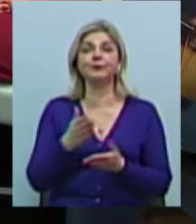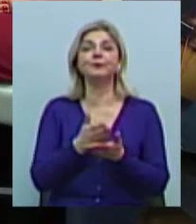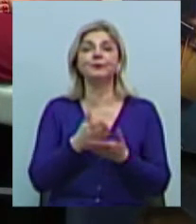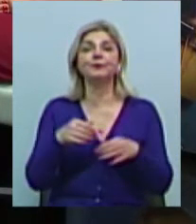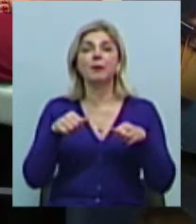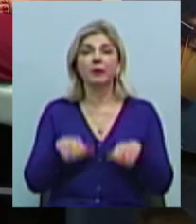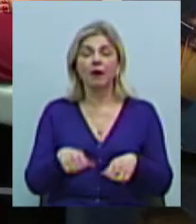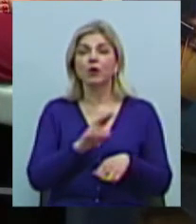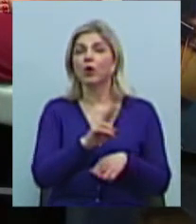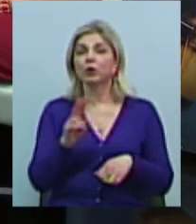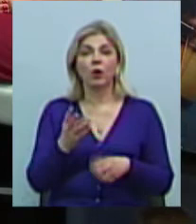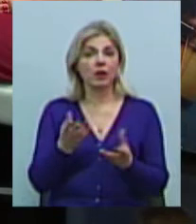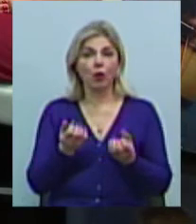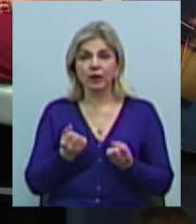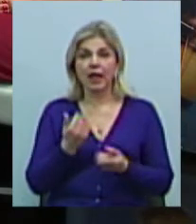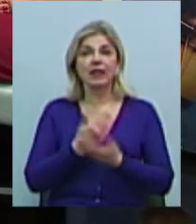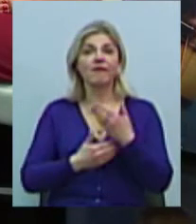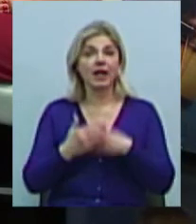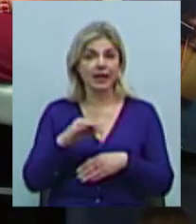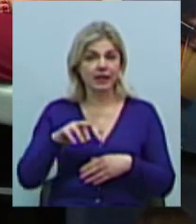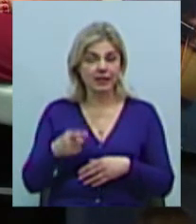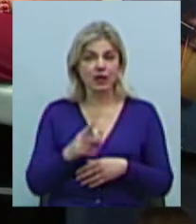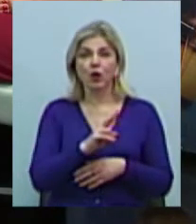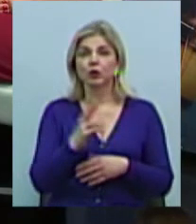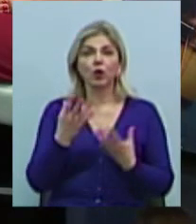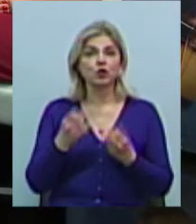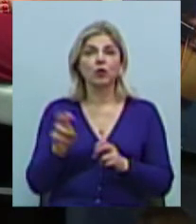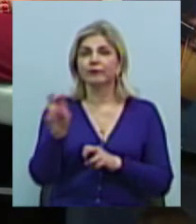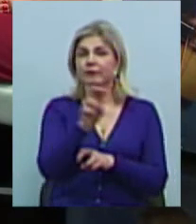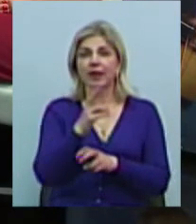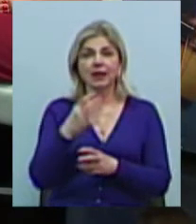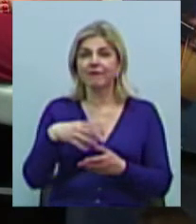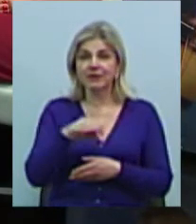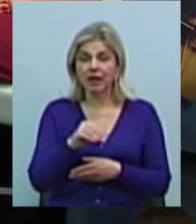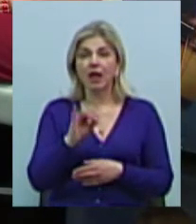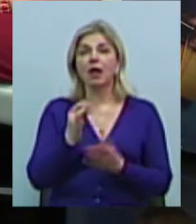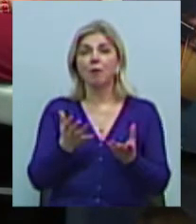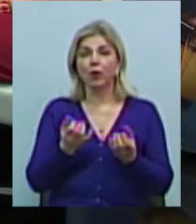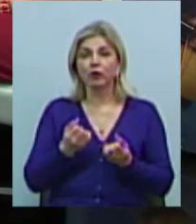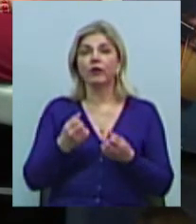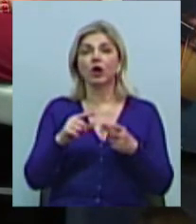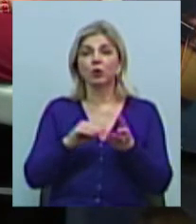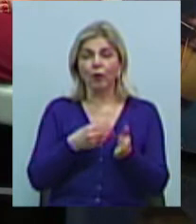це ті, хто ще не отримав інвалідність, хто ще не пройшов МСЕК, але вже отримав довідку від